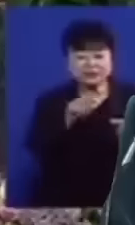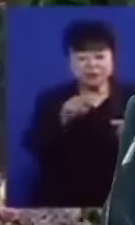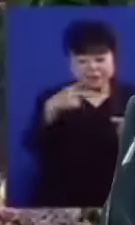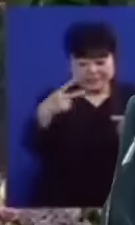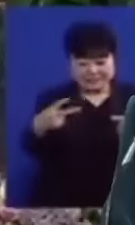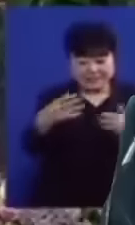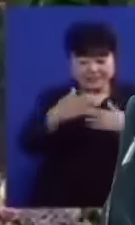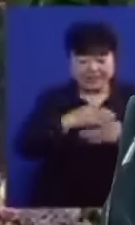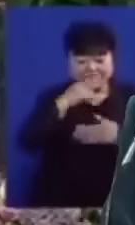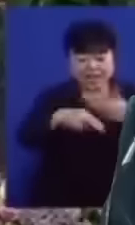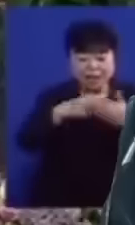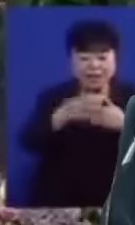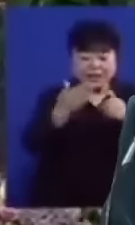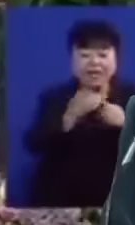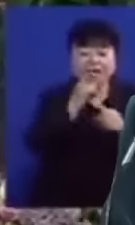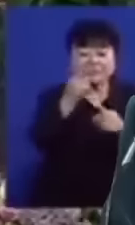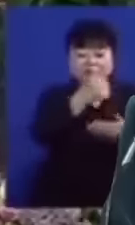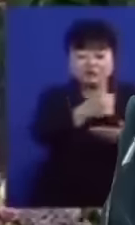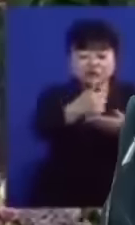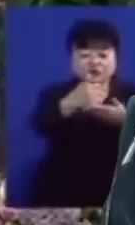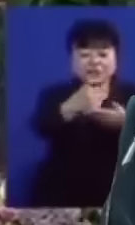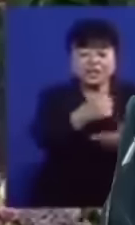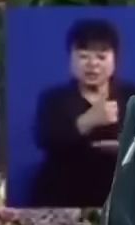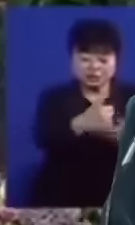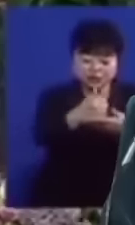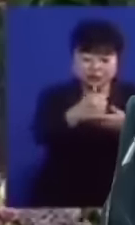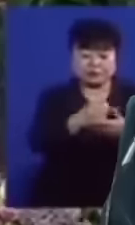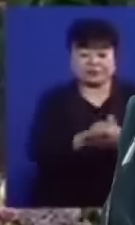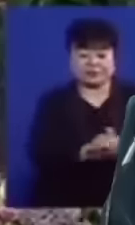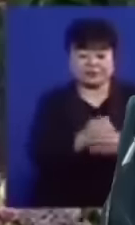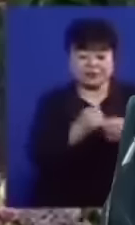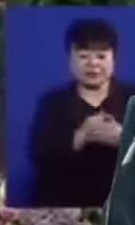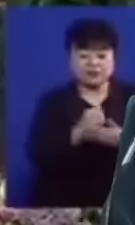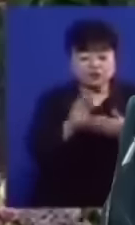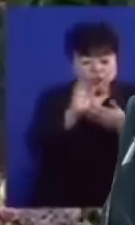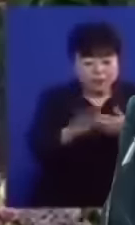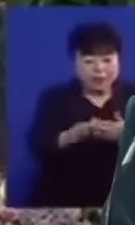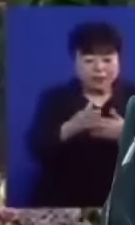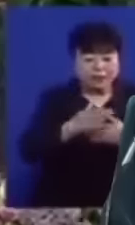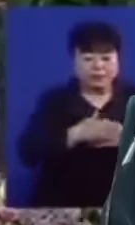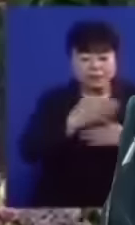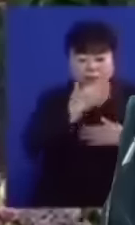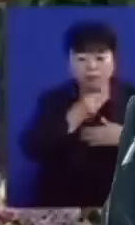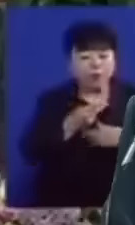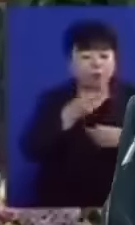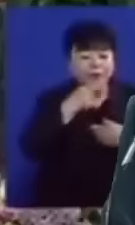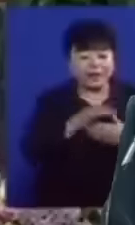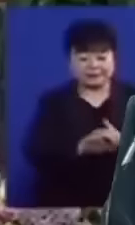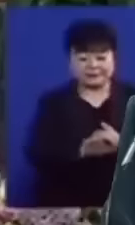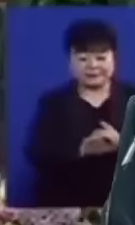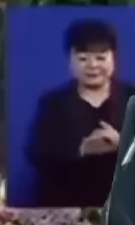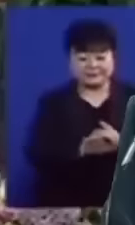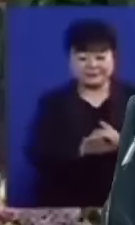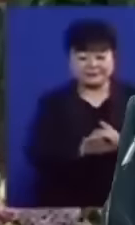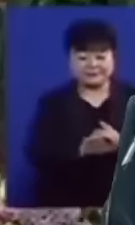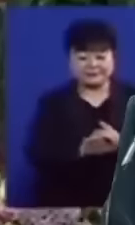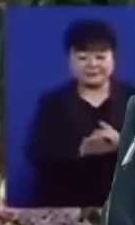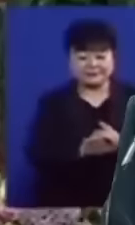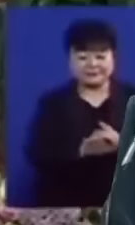내가 야훼께 아뢰되 주는 나의 주님이시오니 주밖에는 나의 복이 없다 하였나이다라고